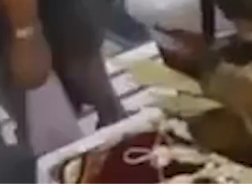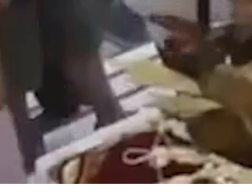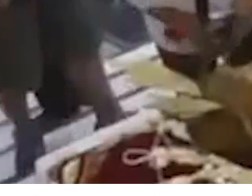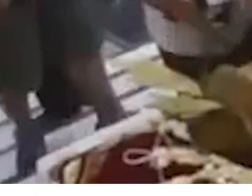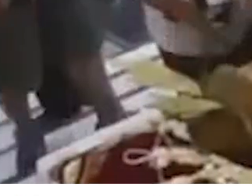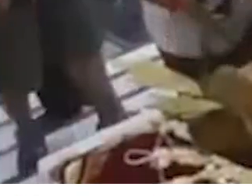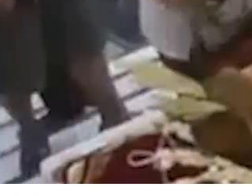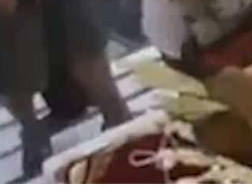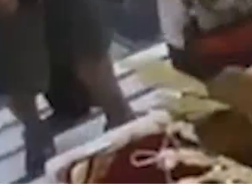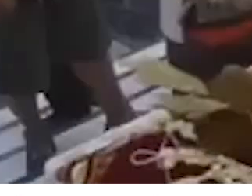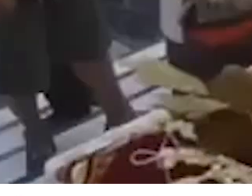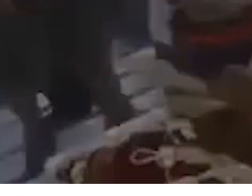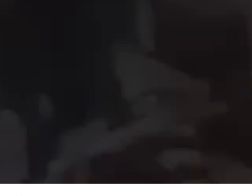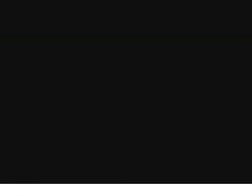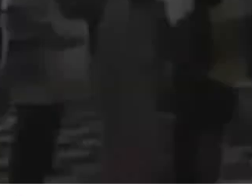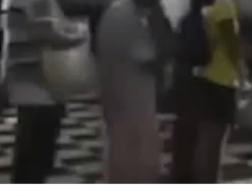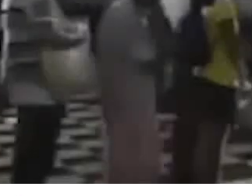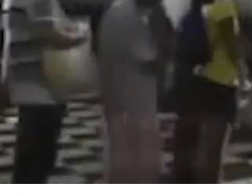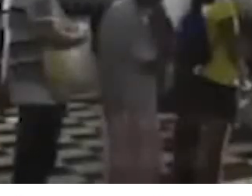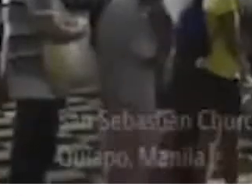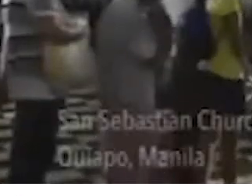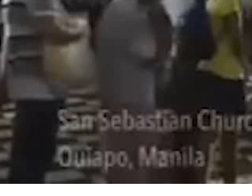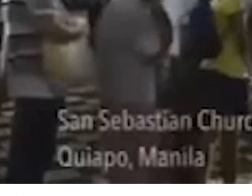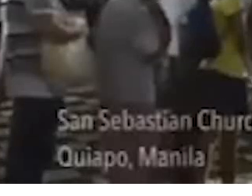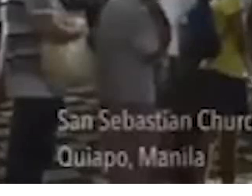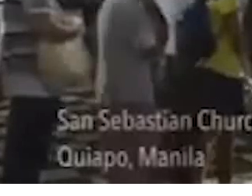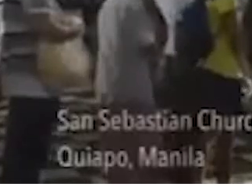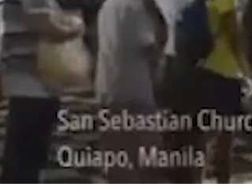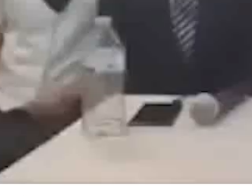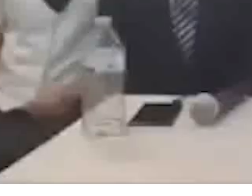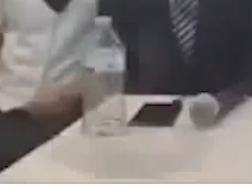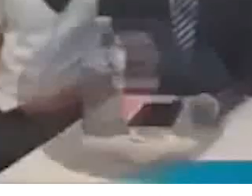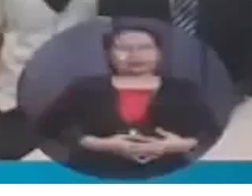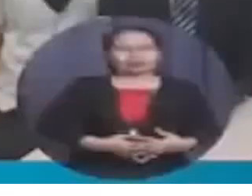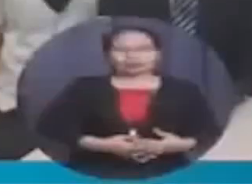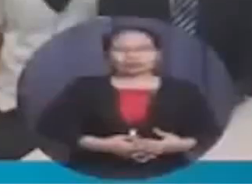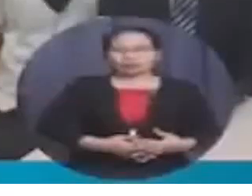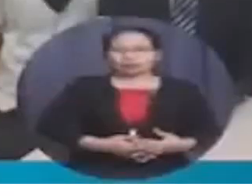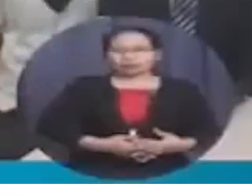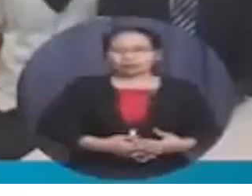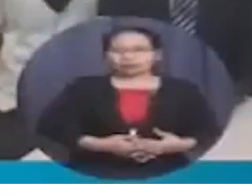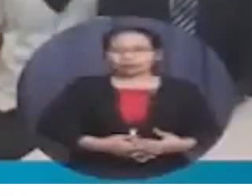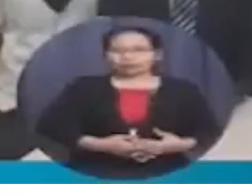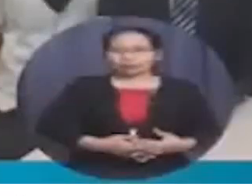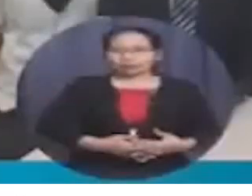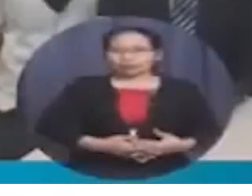yan. Kapitulo 4 ba yun? Nakiap.